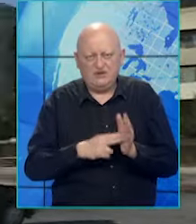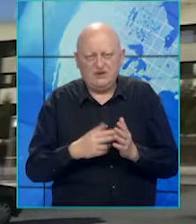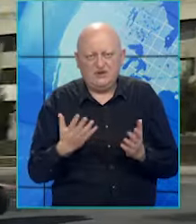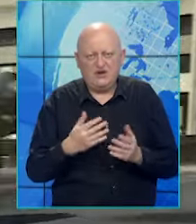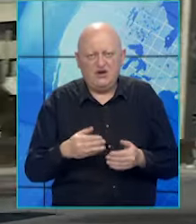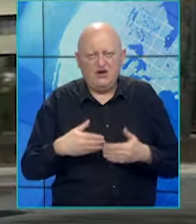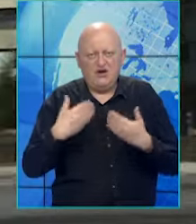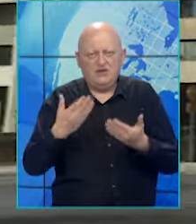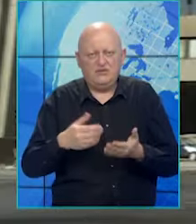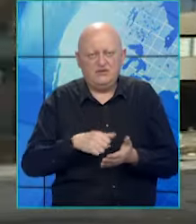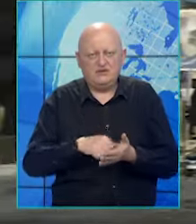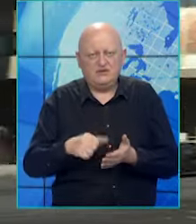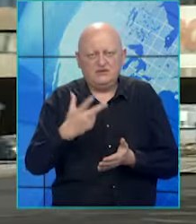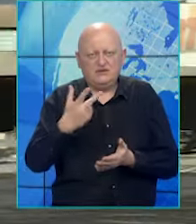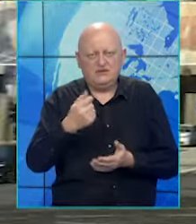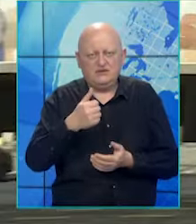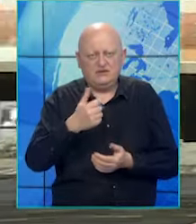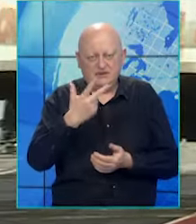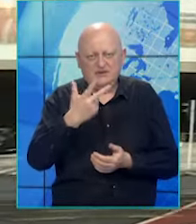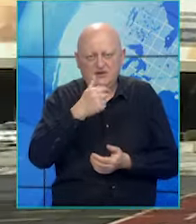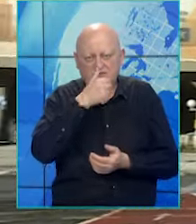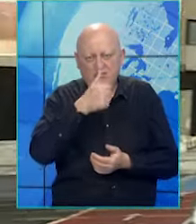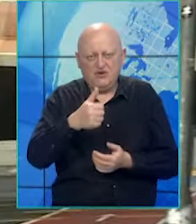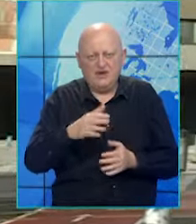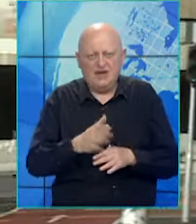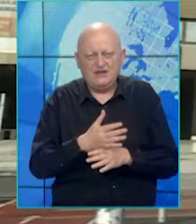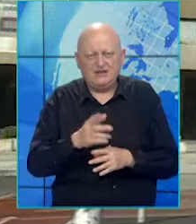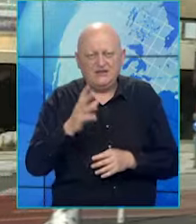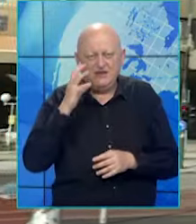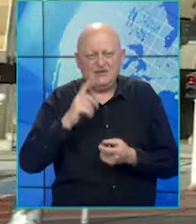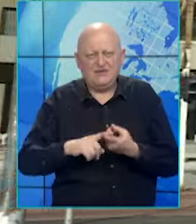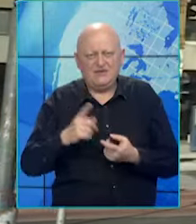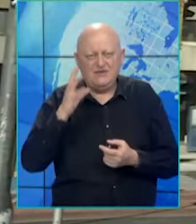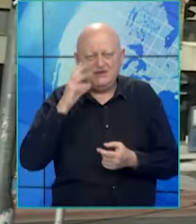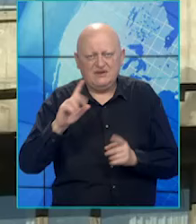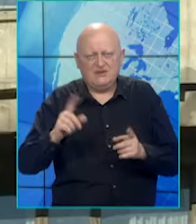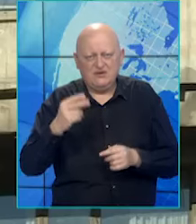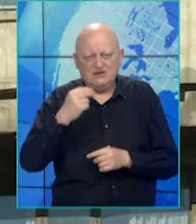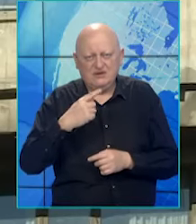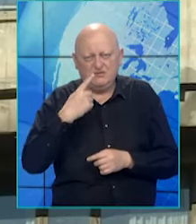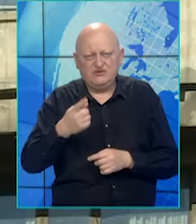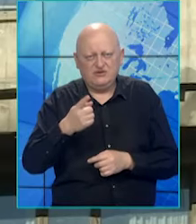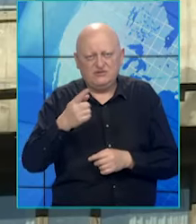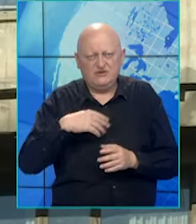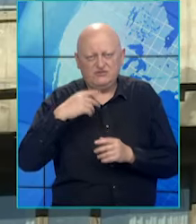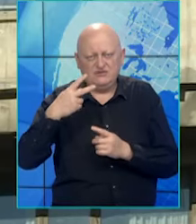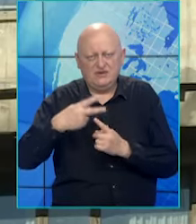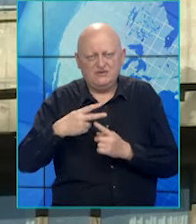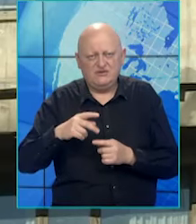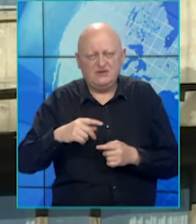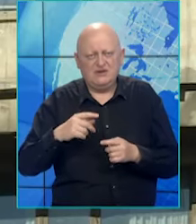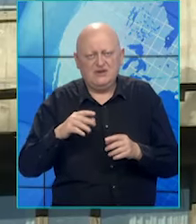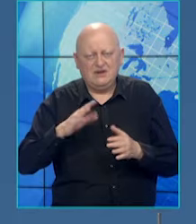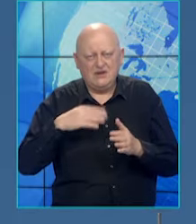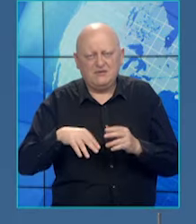4 miliona maraka, kao i prijedlog za uplatu od po 3 miliona entitetima, to je Vladi Federacije i Vladi RS-a. Potvrđeno je ovo za našu televiziju